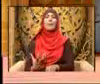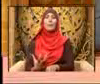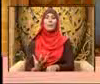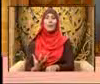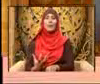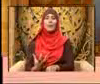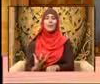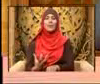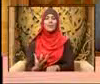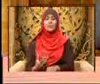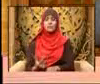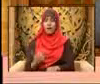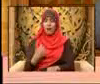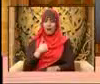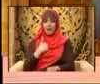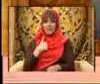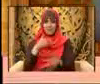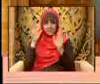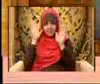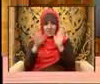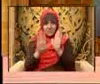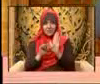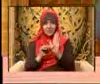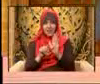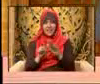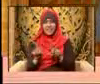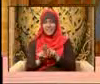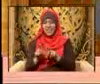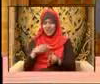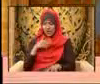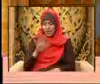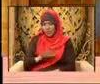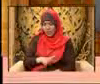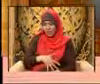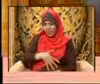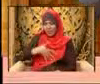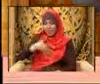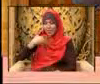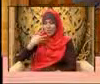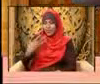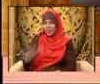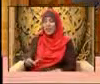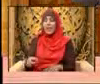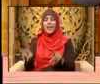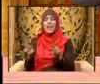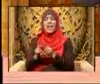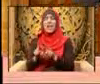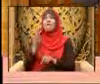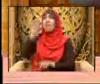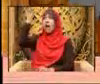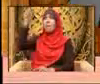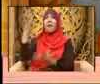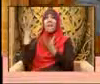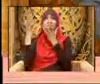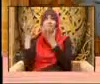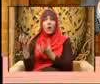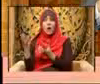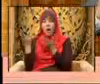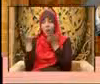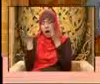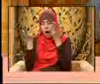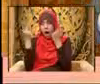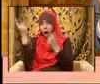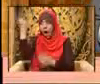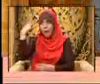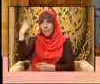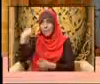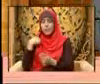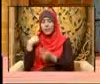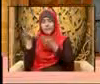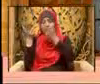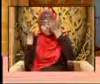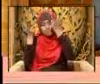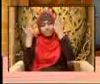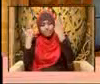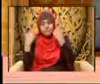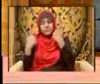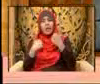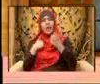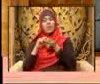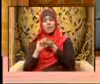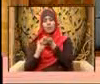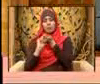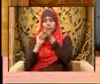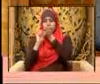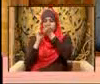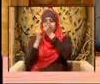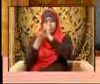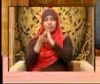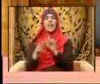ولذلك يعترف الإنسان ويقر أنه يريد أن يتشكل كما يريد الله عز وجل ليس كما يريد هو.